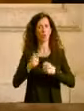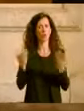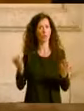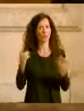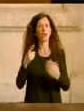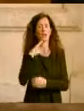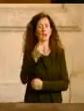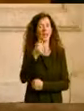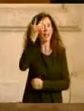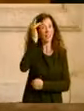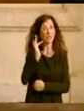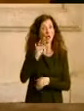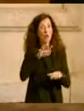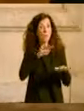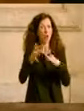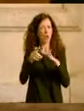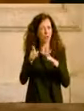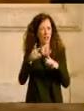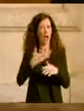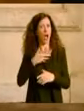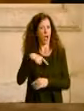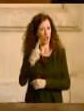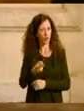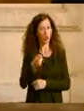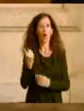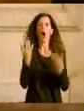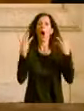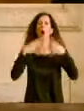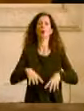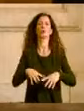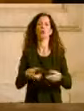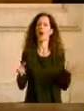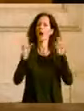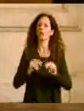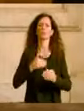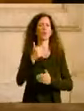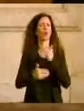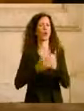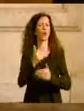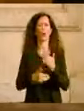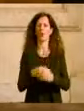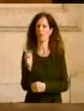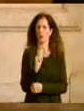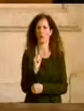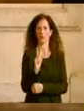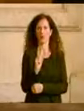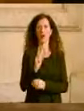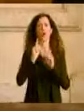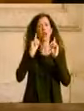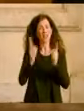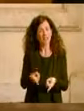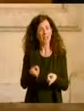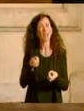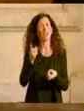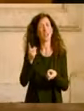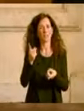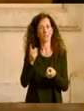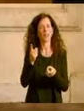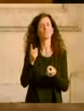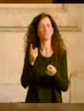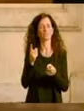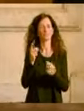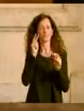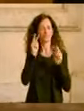rischio moderato non c'è un automatismo sulla ripartenza, ma anzi ci deve essere un supplemento di